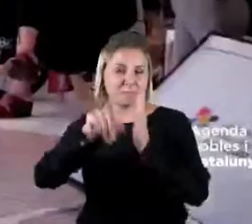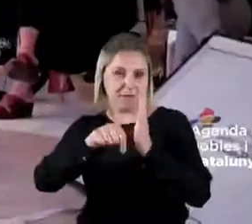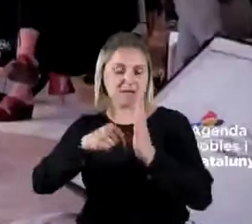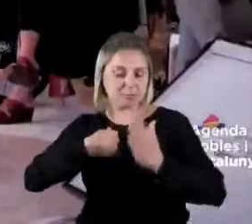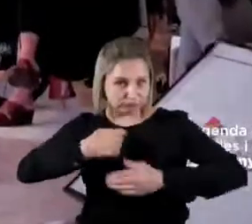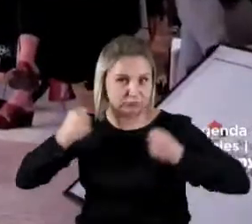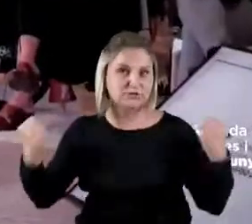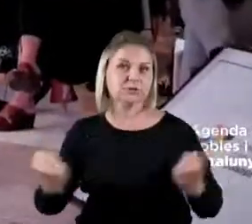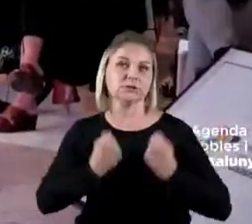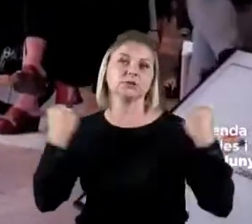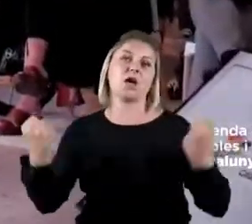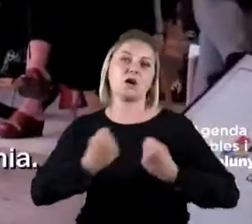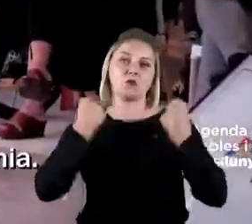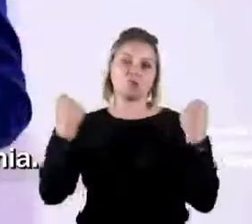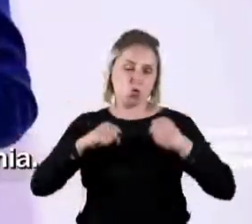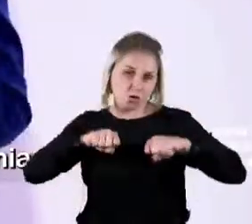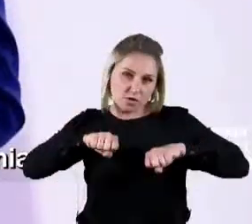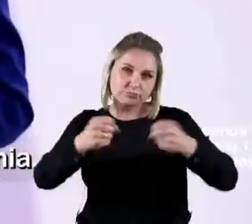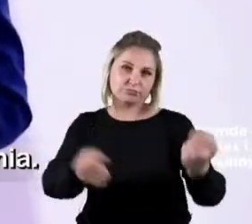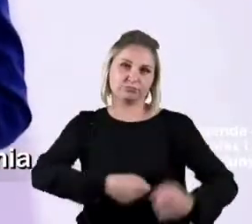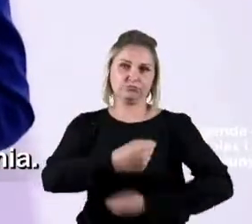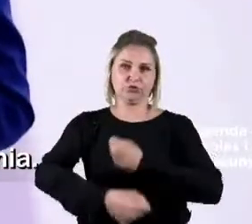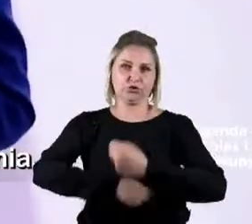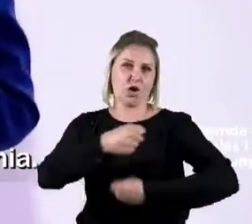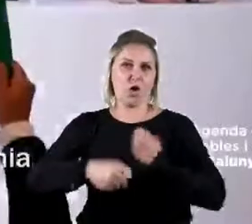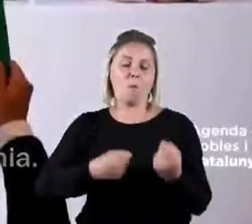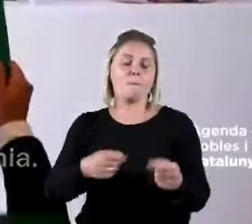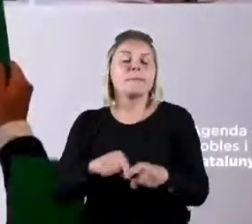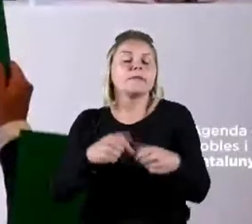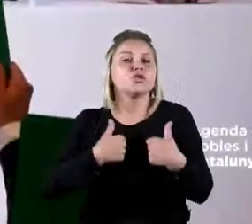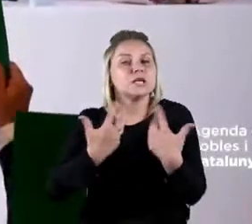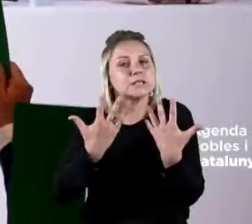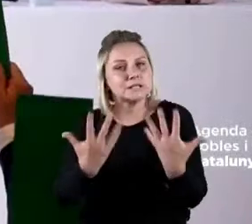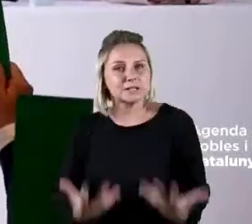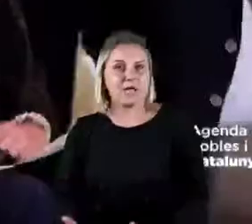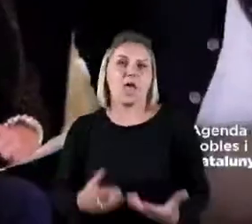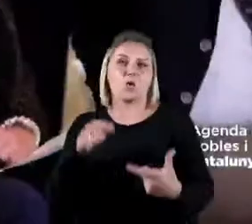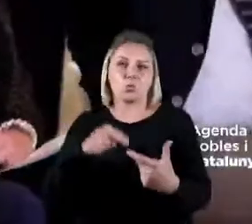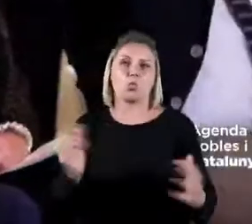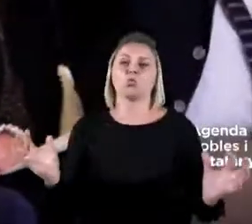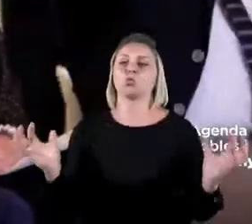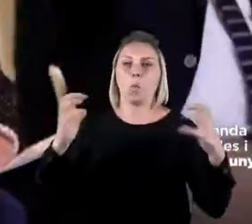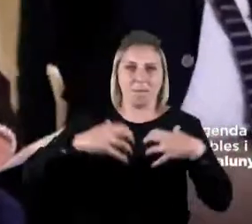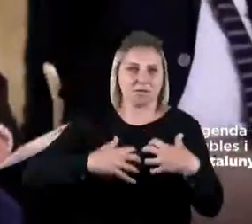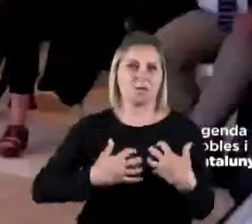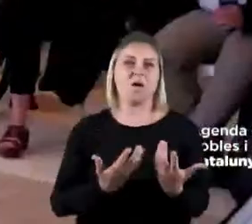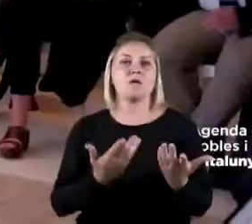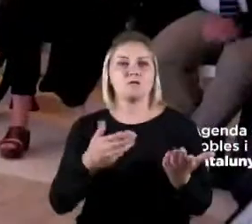Tal i com surti d'aquesta assemblea, l'aprovi el govern de Catalunya.